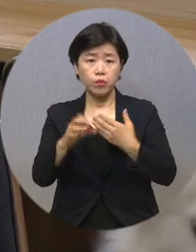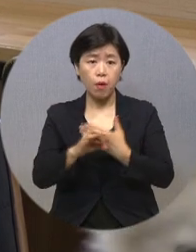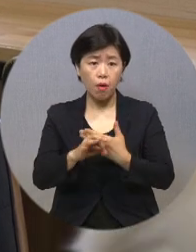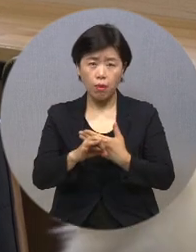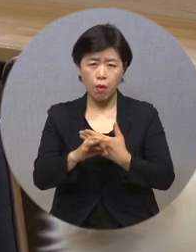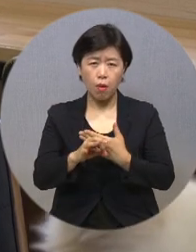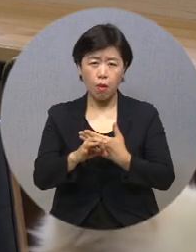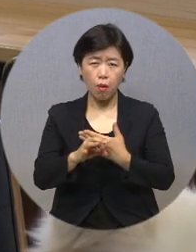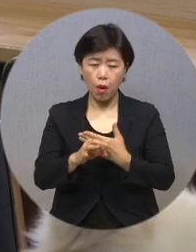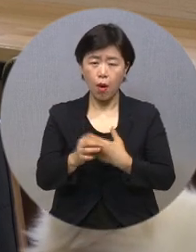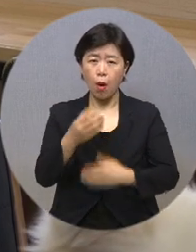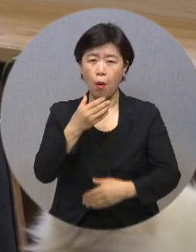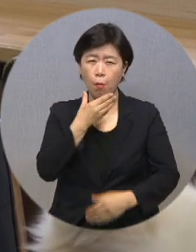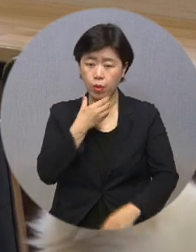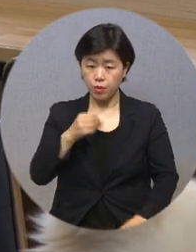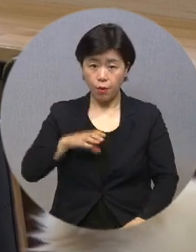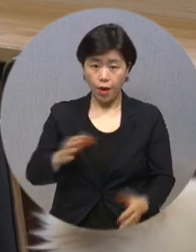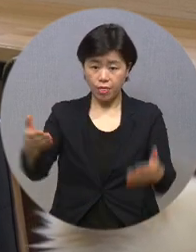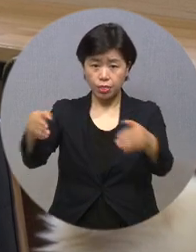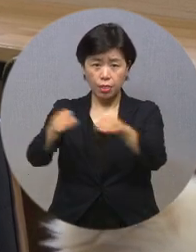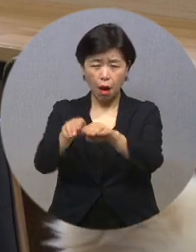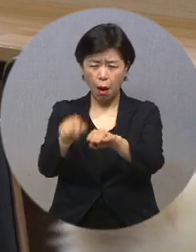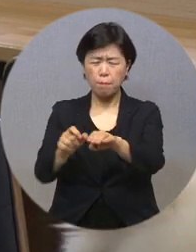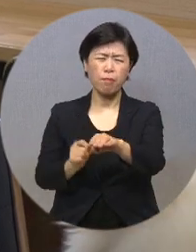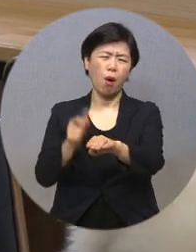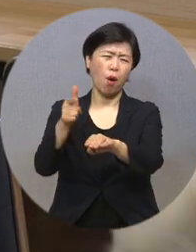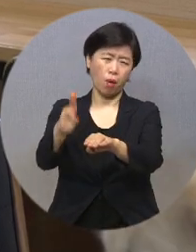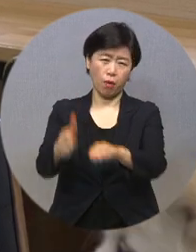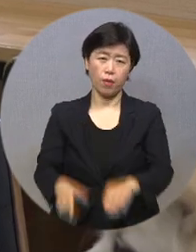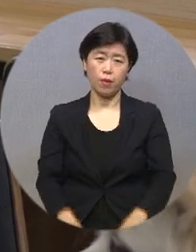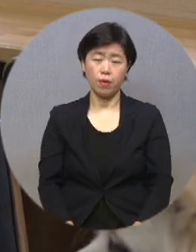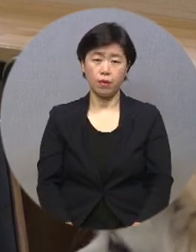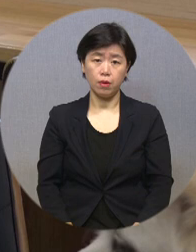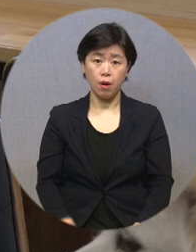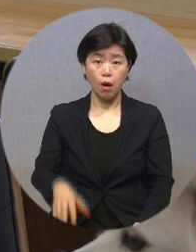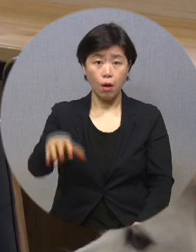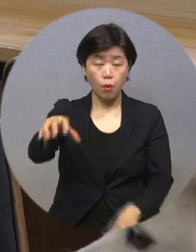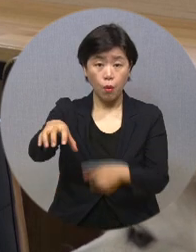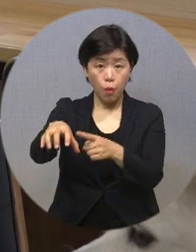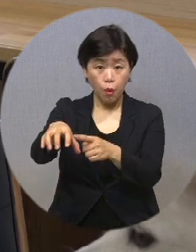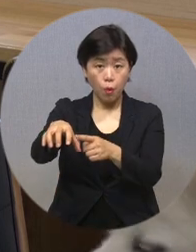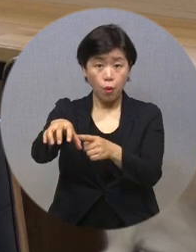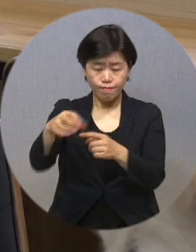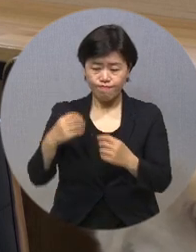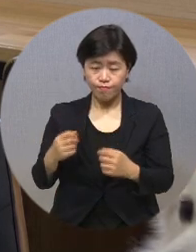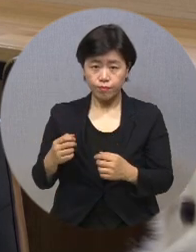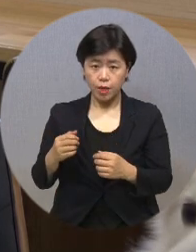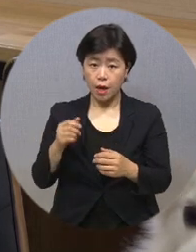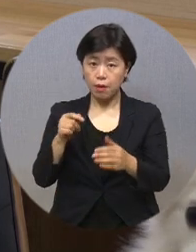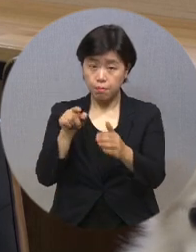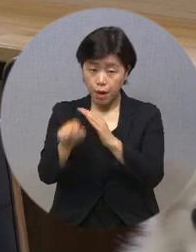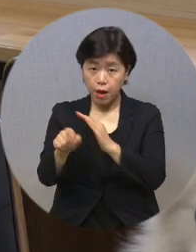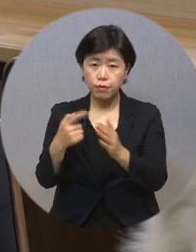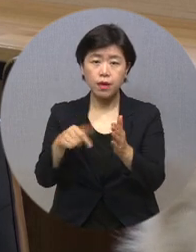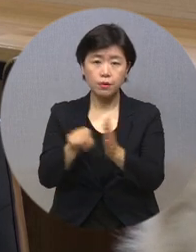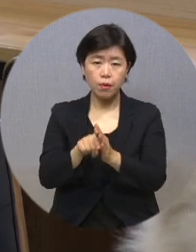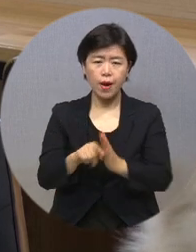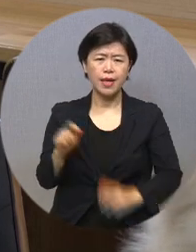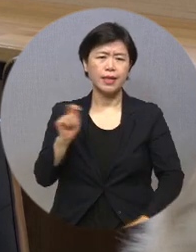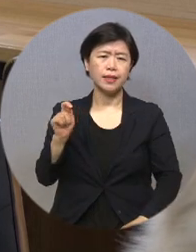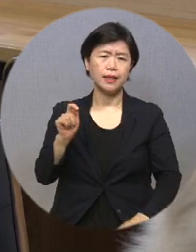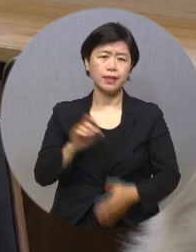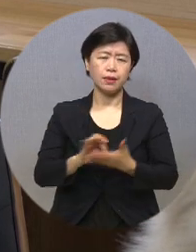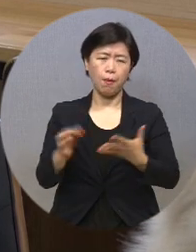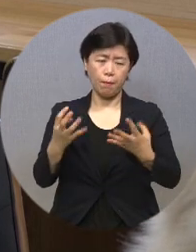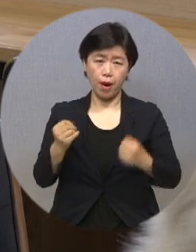멀어요. 특히 복지관을 가려면은 기본적으로 택시를 타고 와야 되는데 경기도나